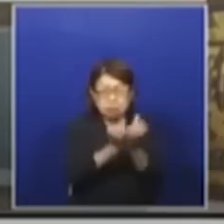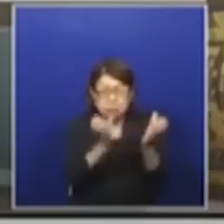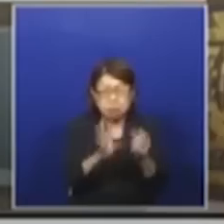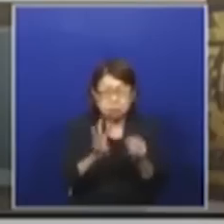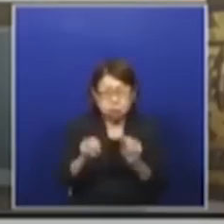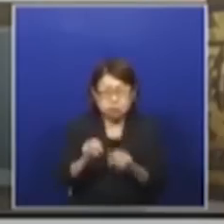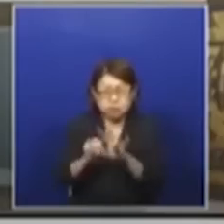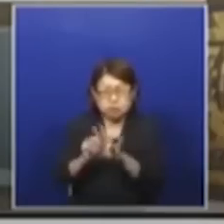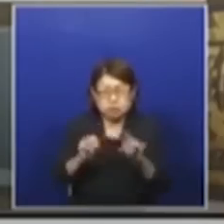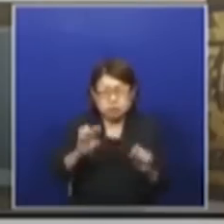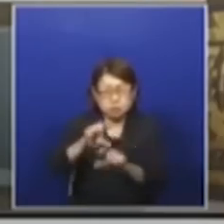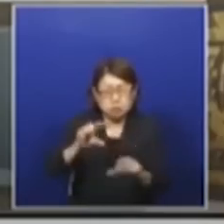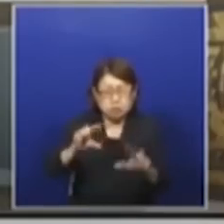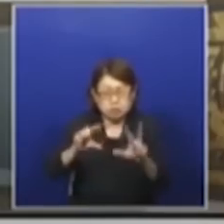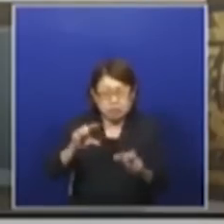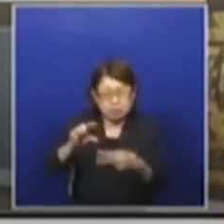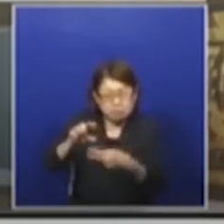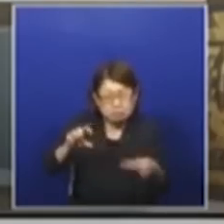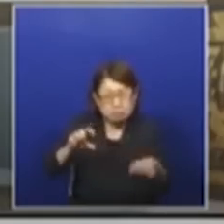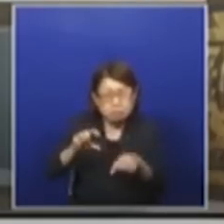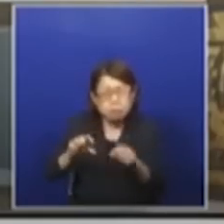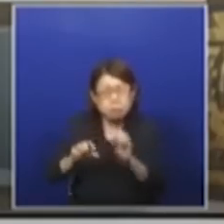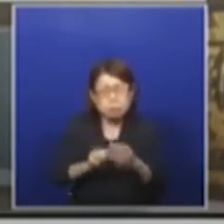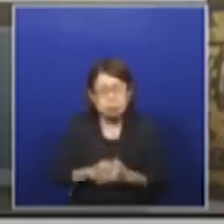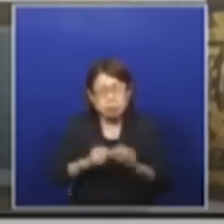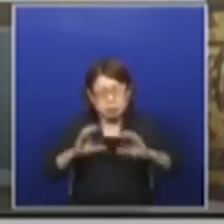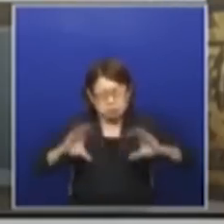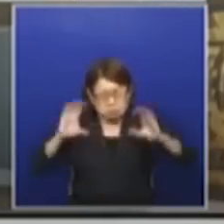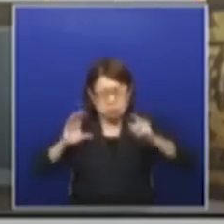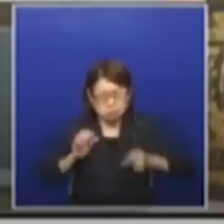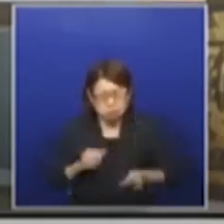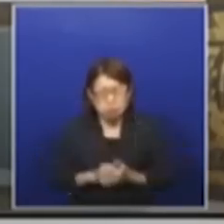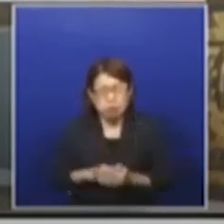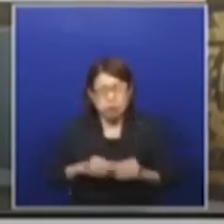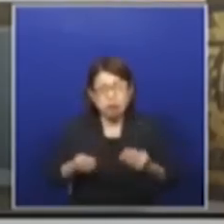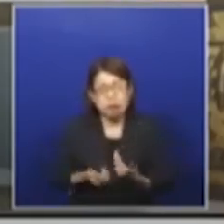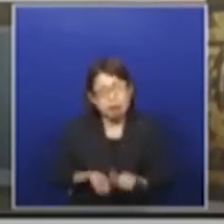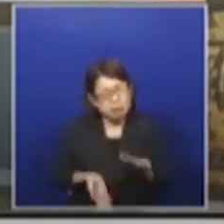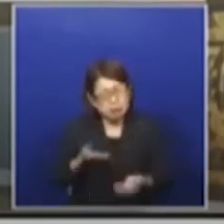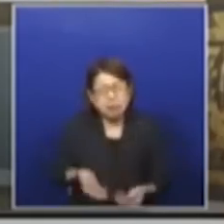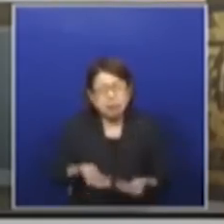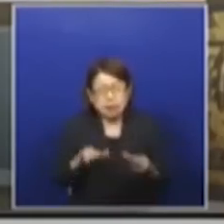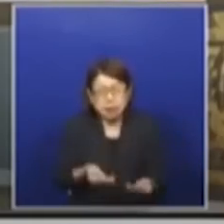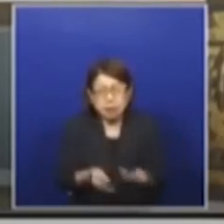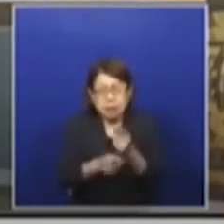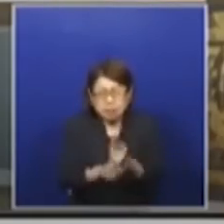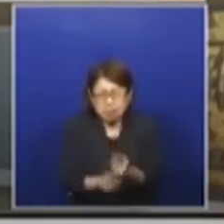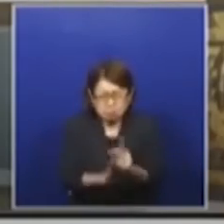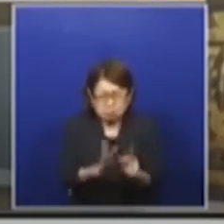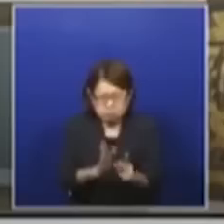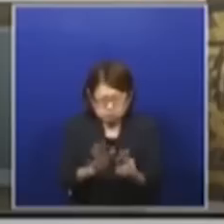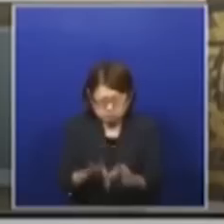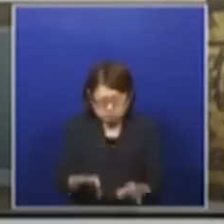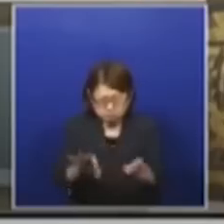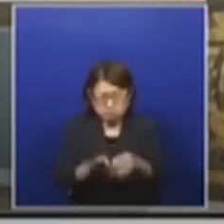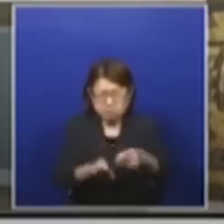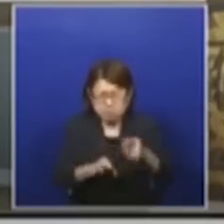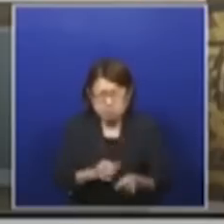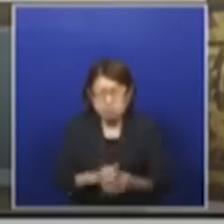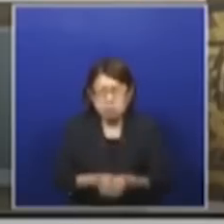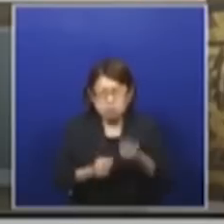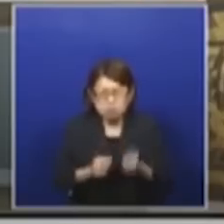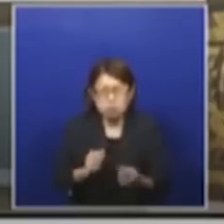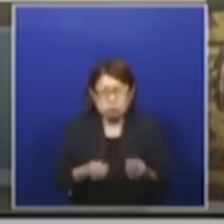ที่เขียนไว้ว่ารัฐพึงใช้ระบบอนุญาตและระบบคณะกรรมการในกฎหมายเฉพาะกรณีจำเป็นพึงกำหน